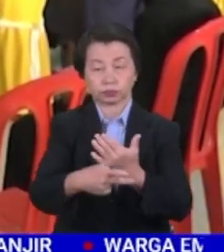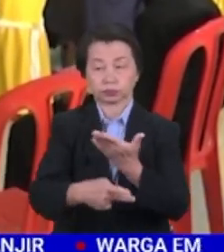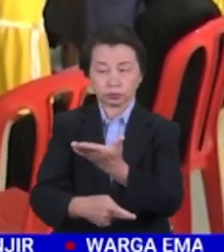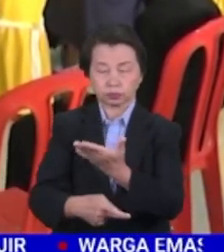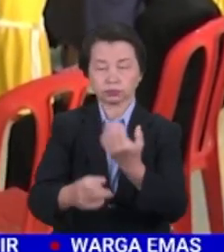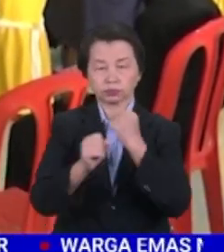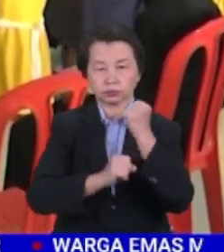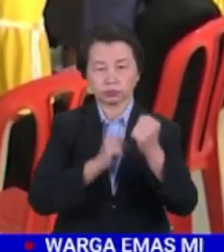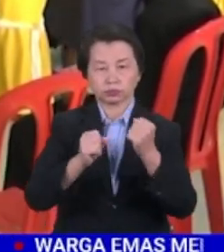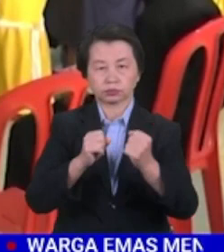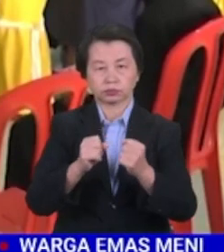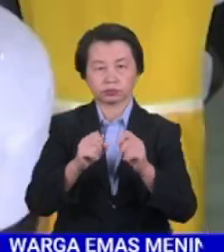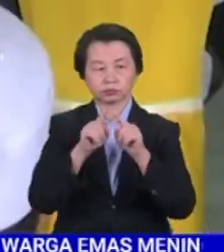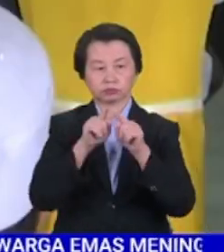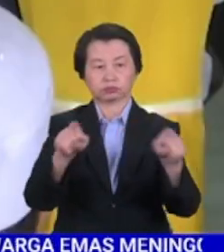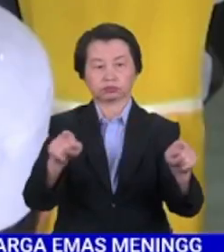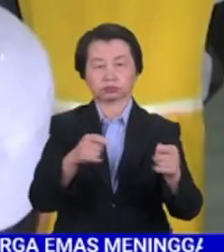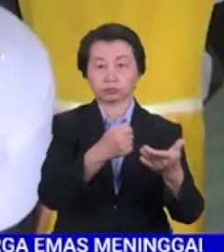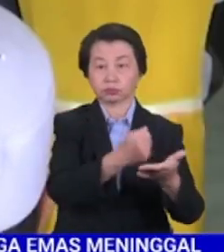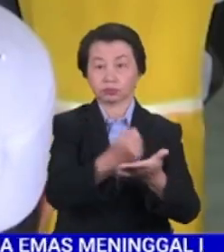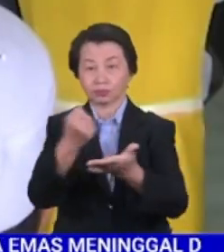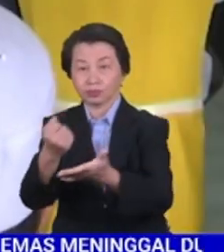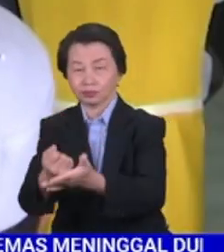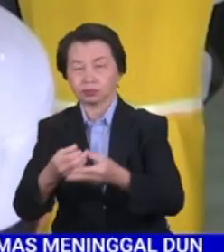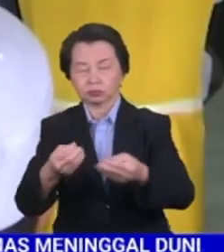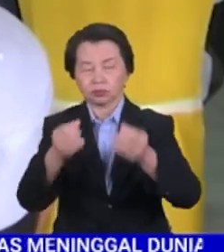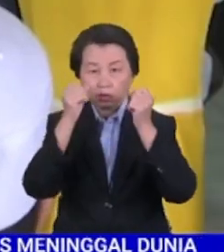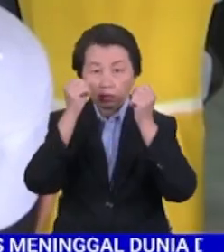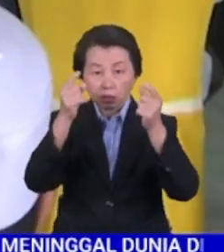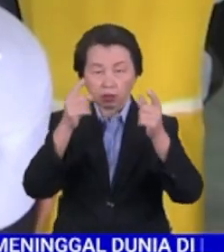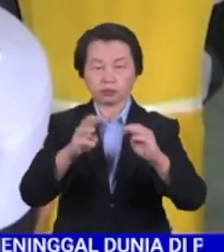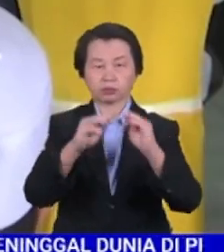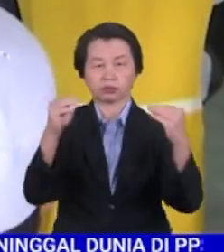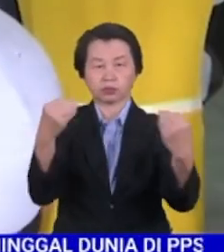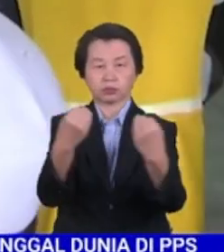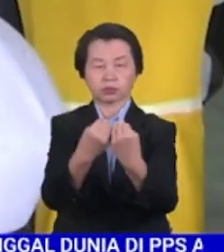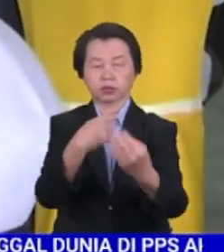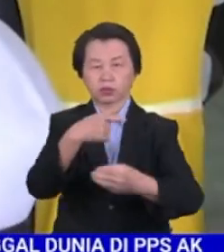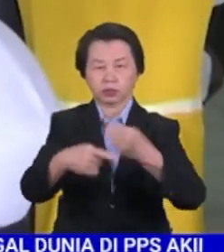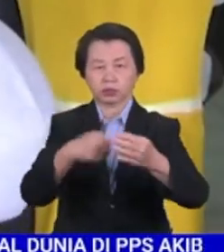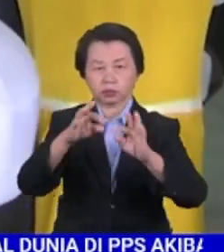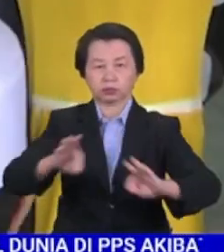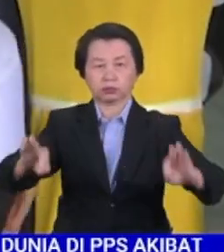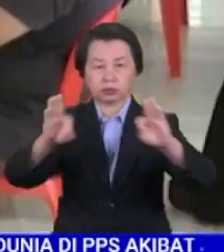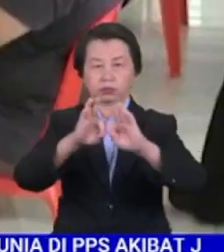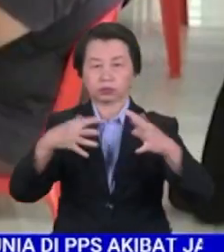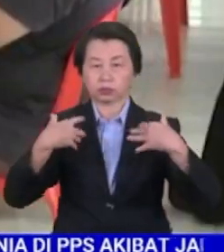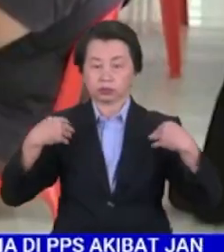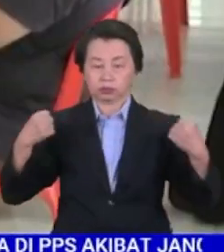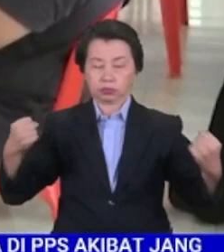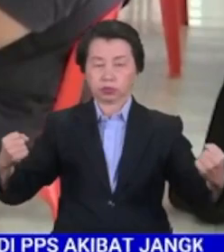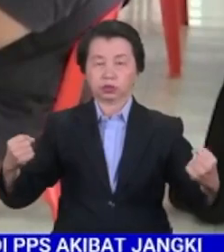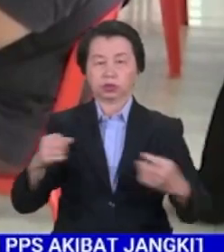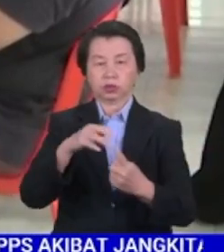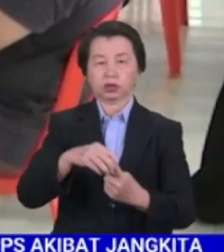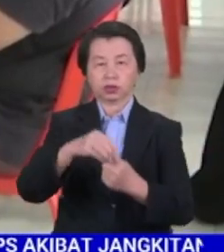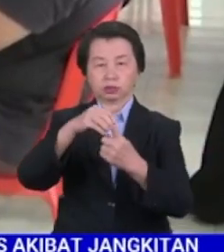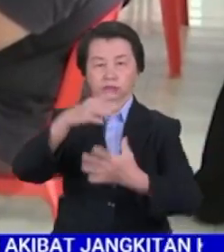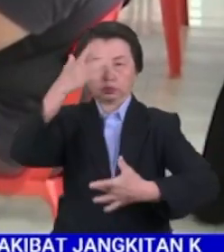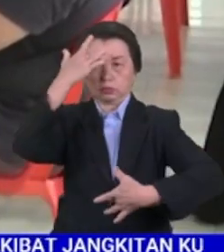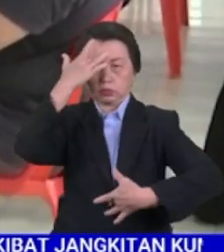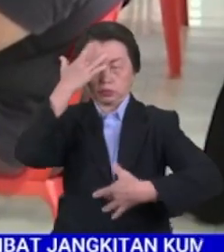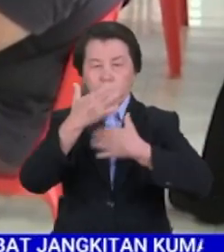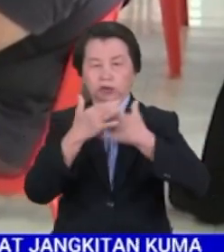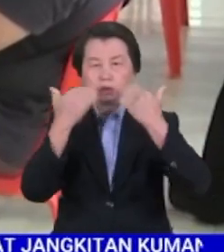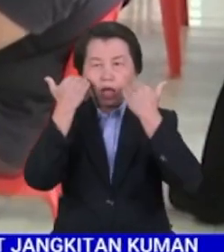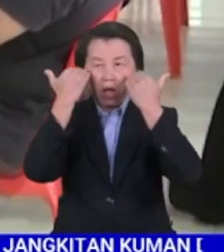juga bersifat serampang dua mata dalam memberi kesedaran kepada masyarakat tentang kepentingan kesihatan, terutamanya penyakit